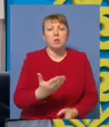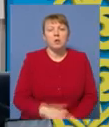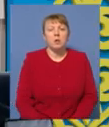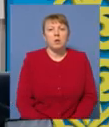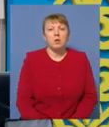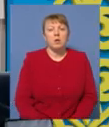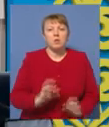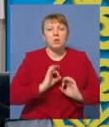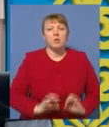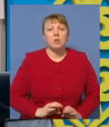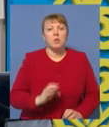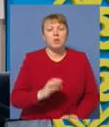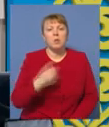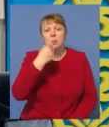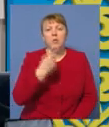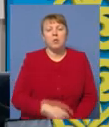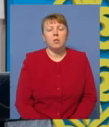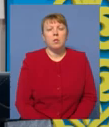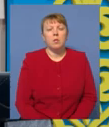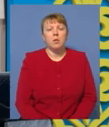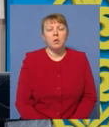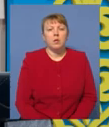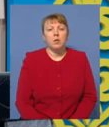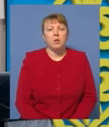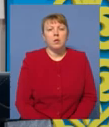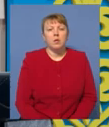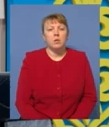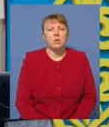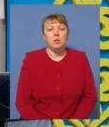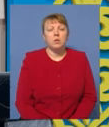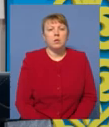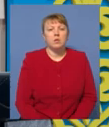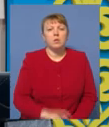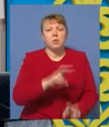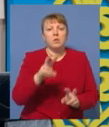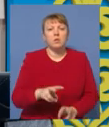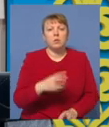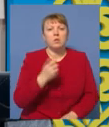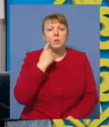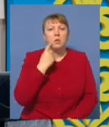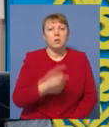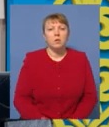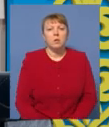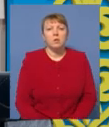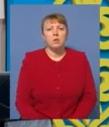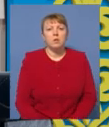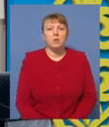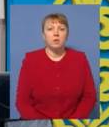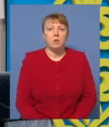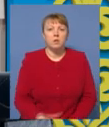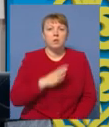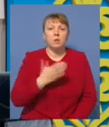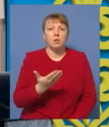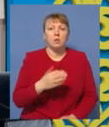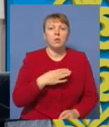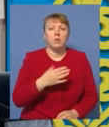равно прокурора и органа расследования, да? Но вы здесь уже более как бы проверяете, как шло следствие,